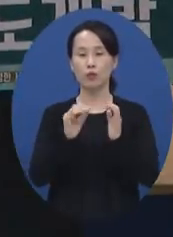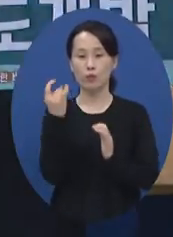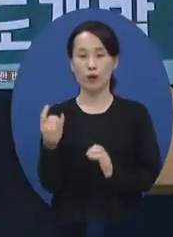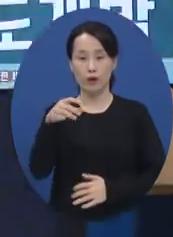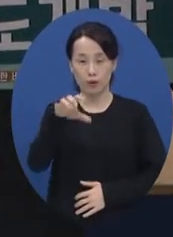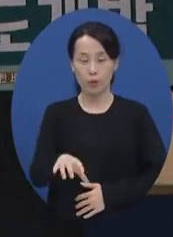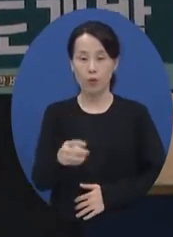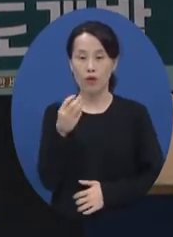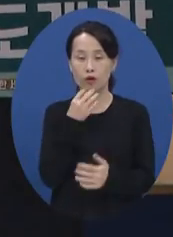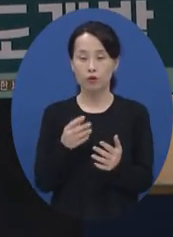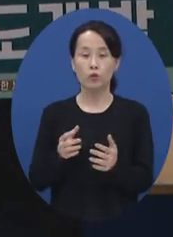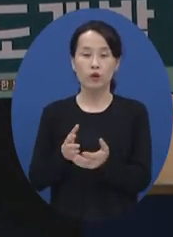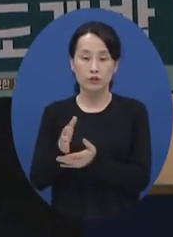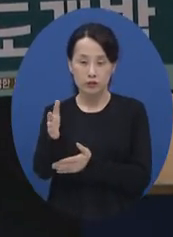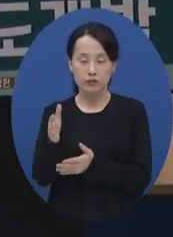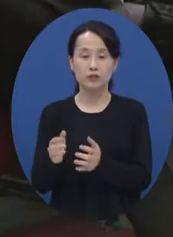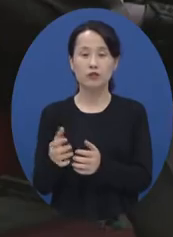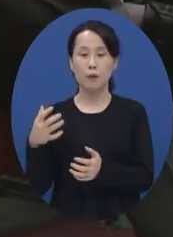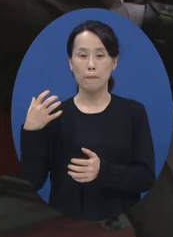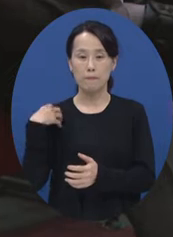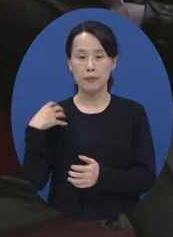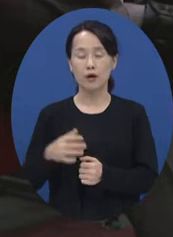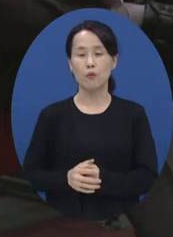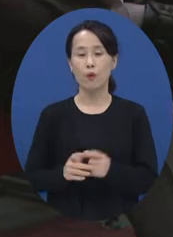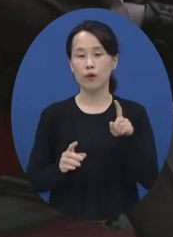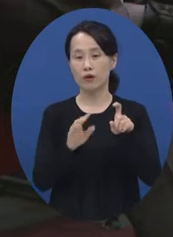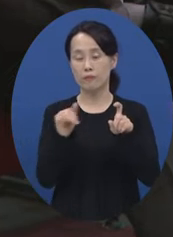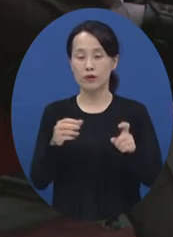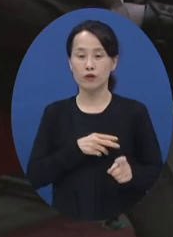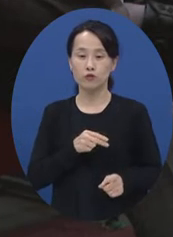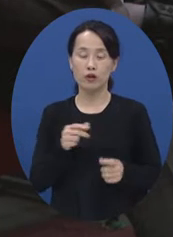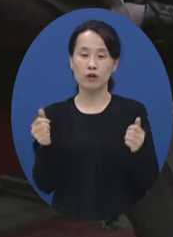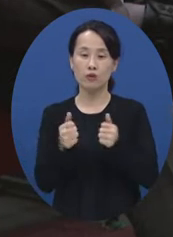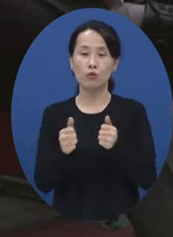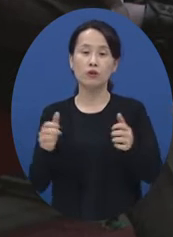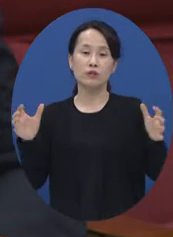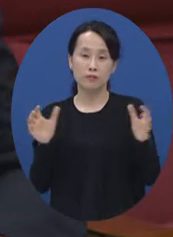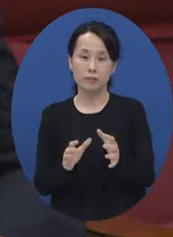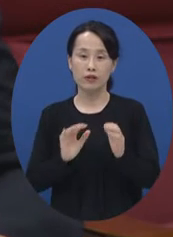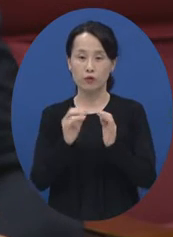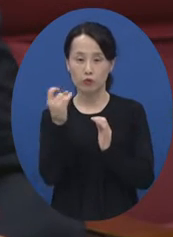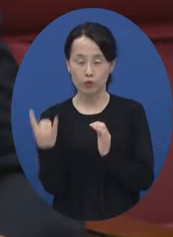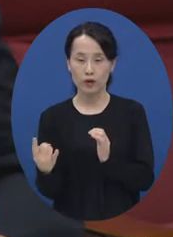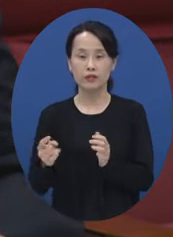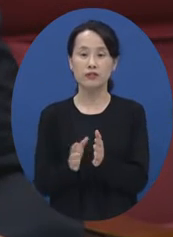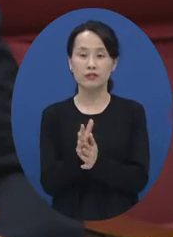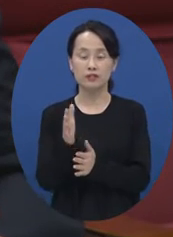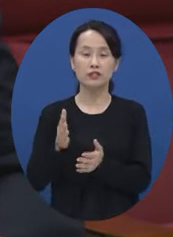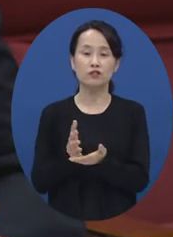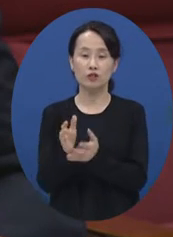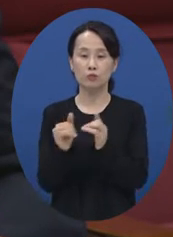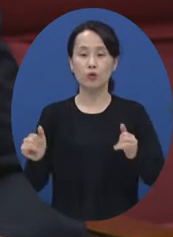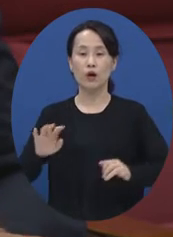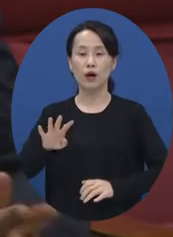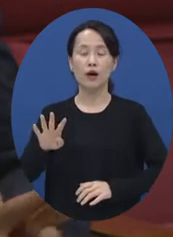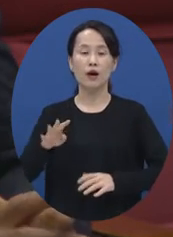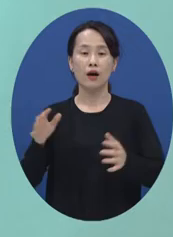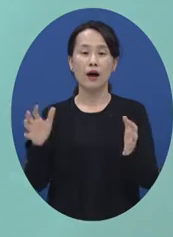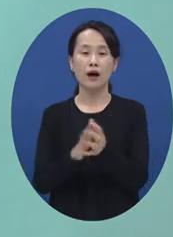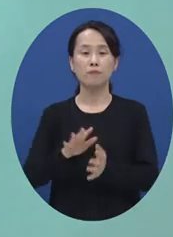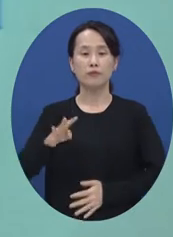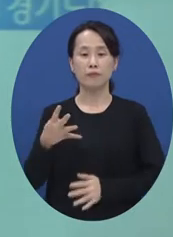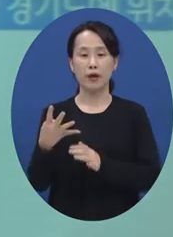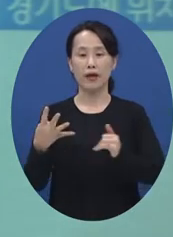가축 안 하고 11 매트 쾌 의원들의 동수 주자로 나선 이번 토론회에는 정도와 식 온 전문가 지역주민 등 400여명이 참석했습니다